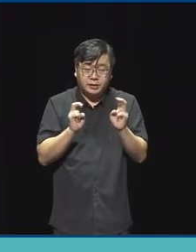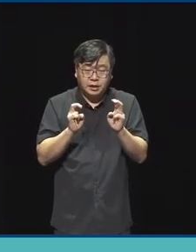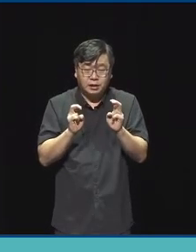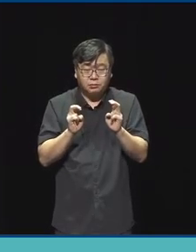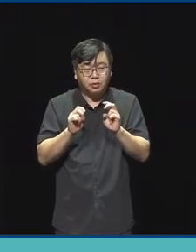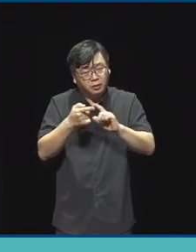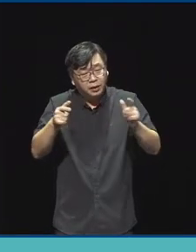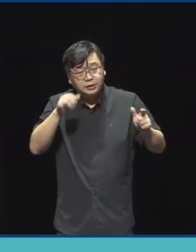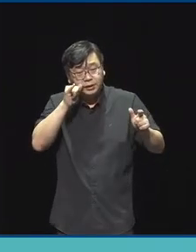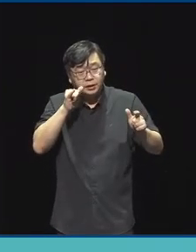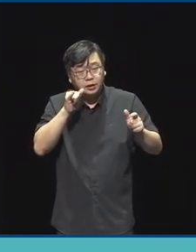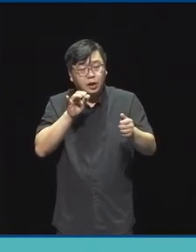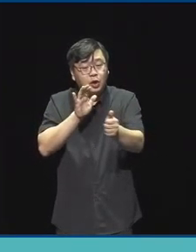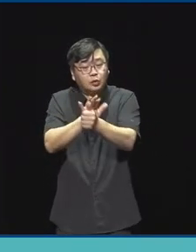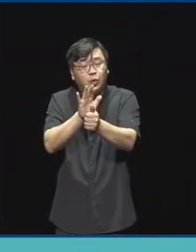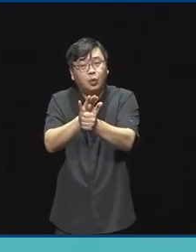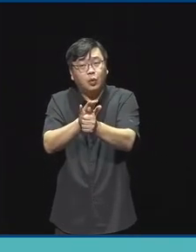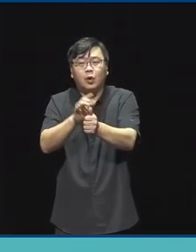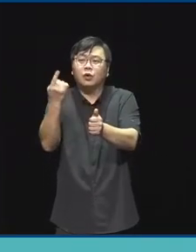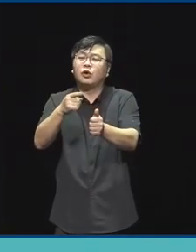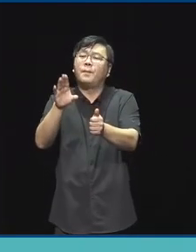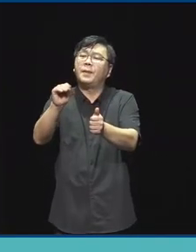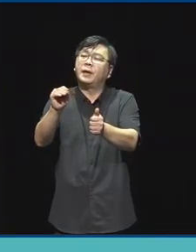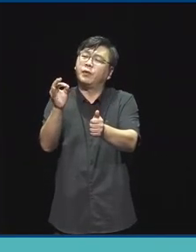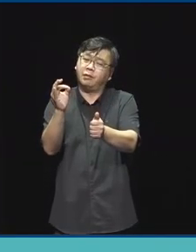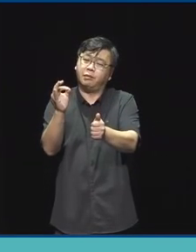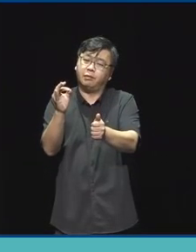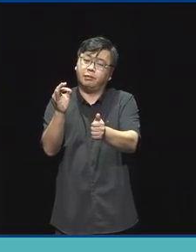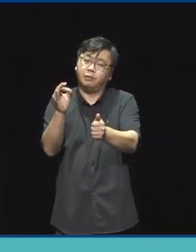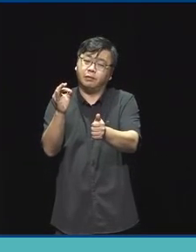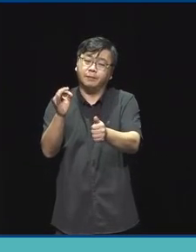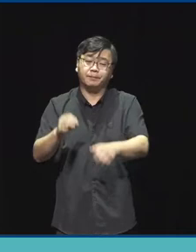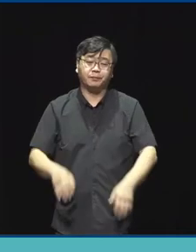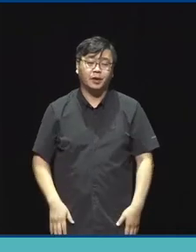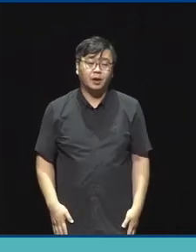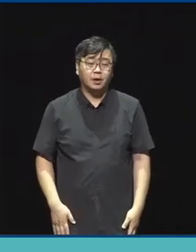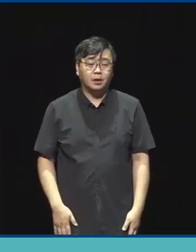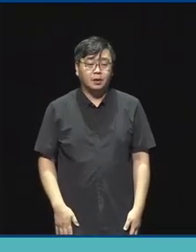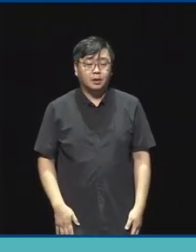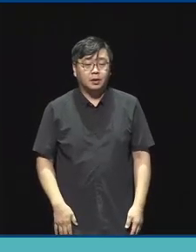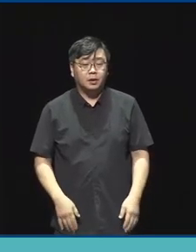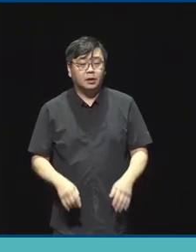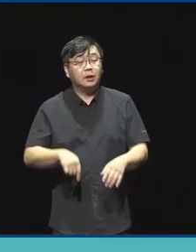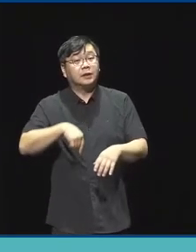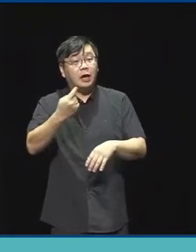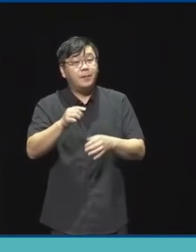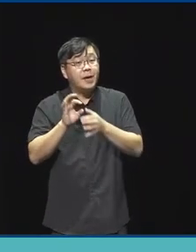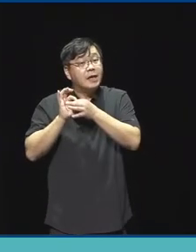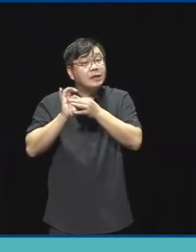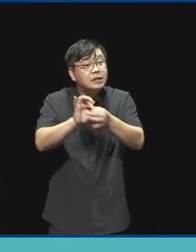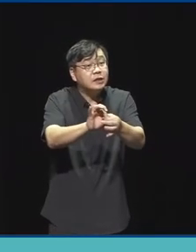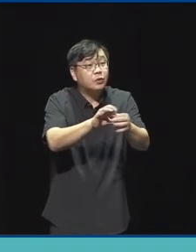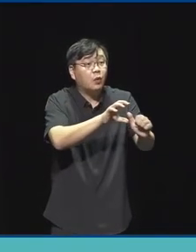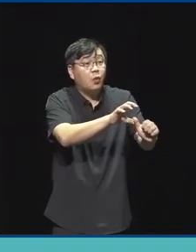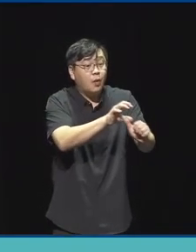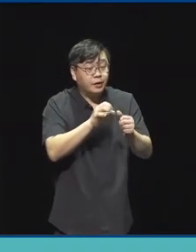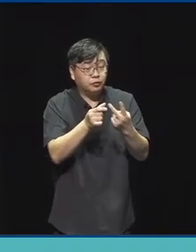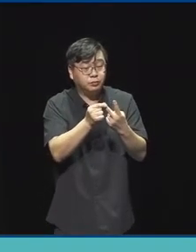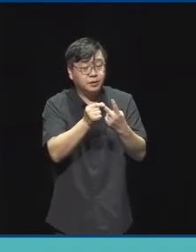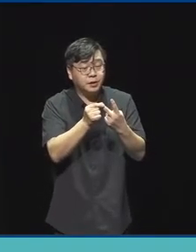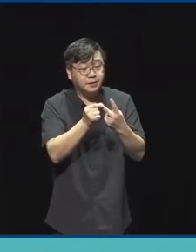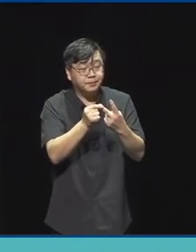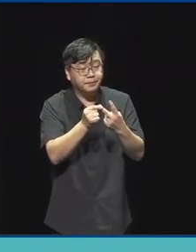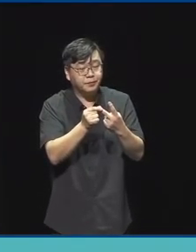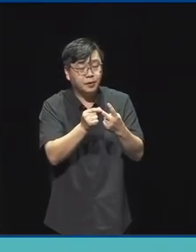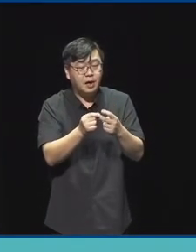정도가 된다고 보시면 되겠습니다 지속 활용형은 작년과 좀 달라진 부분이 광역기초제자만